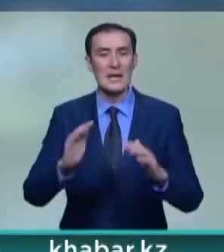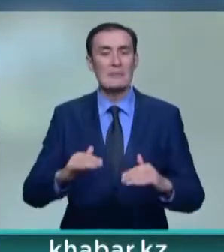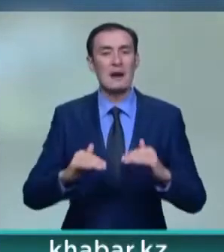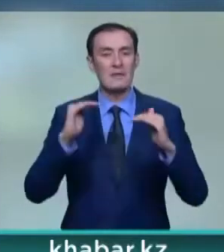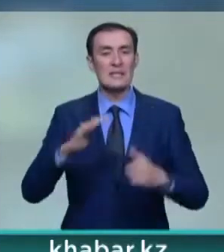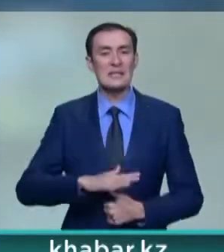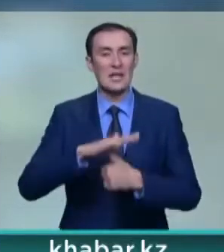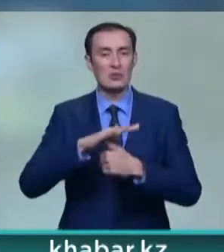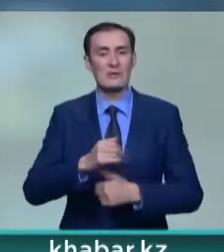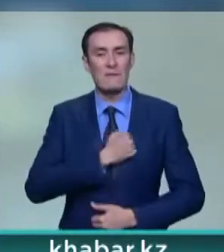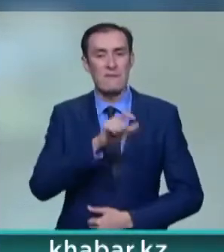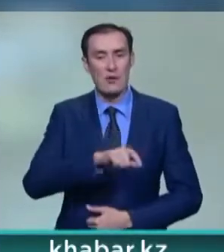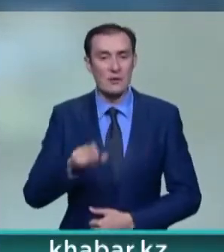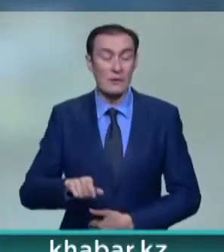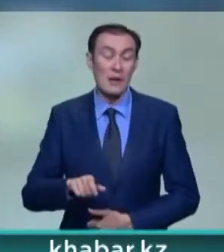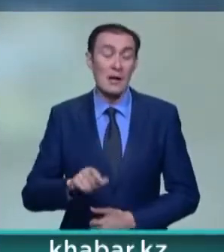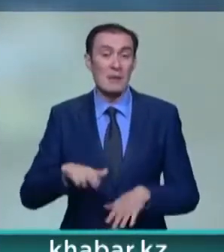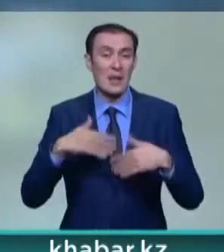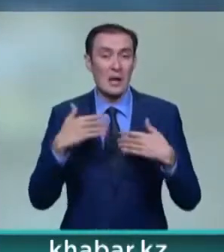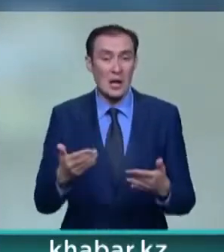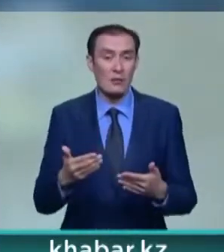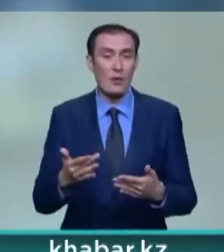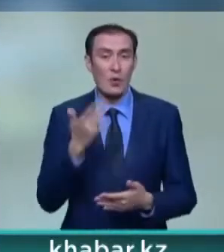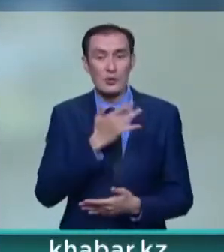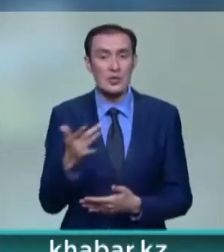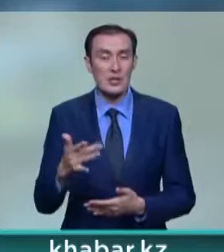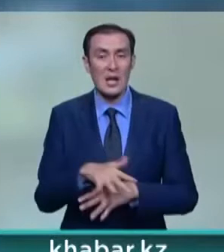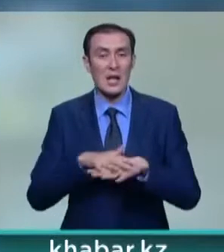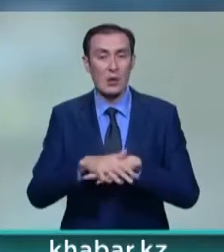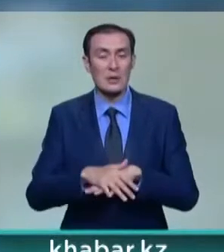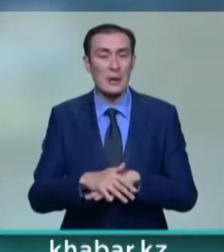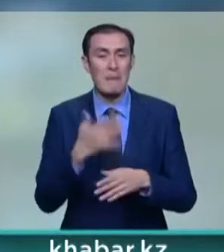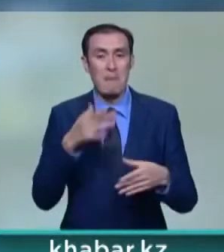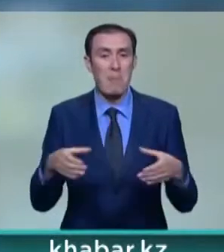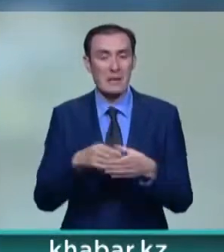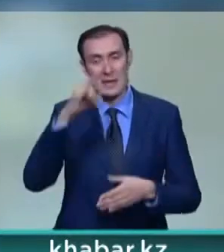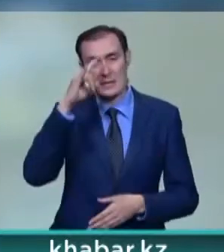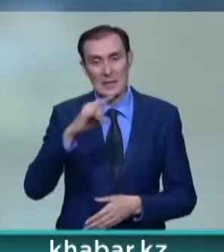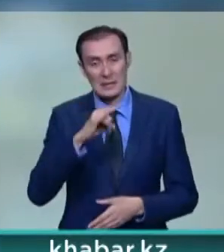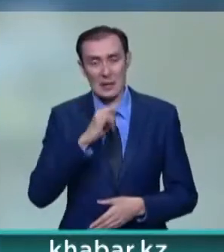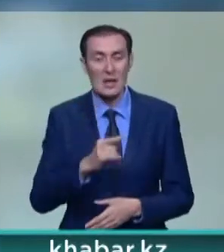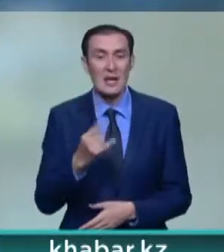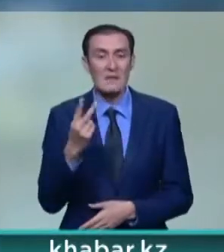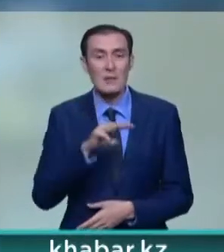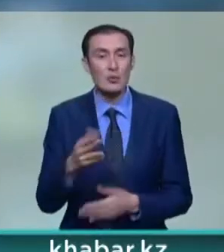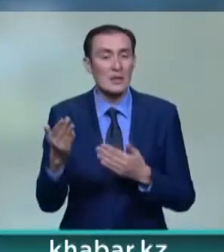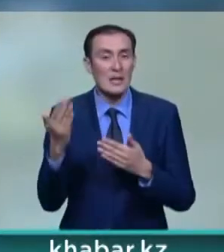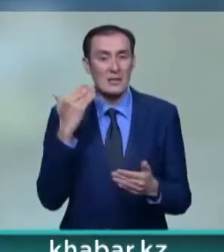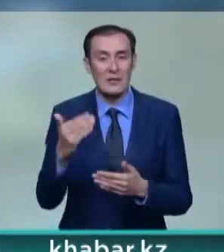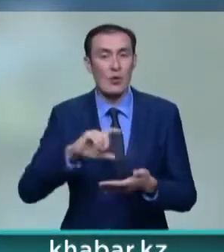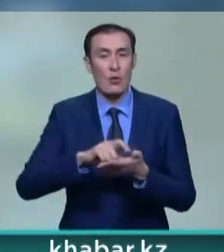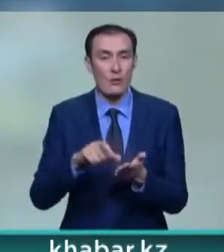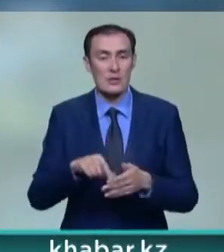Повысить статус воинов-интернационалистов предлагают в Коммунистической народной партии Казахстана. Буквально пару минут назад в их